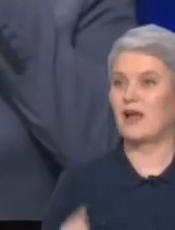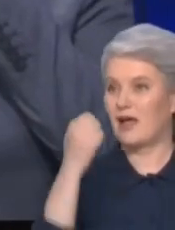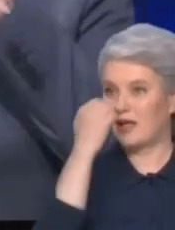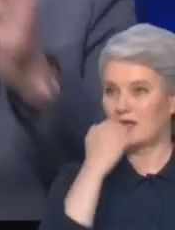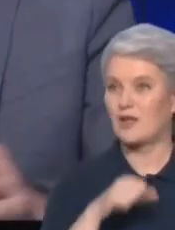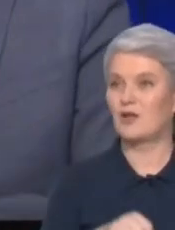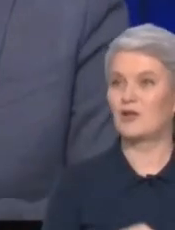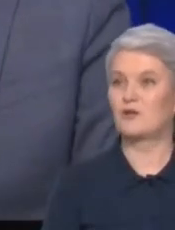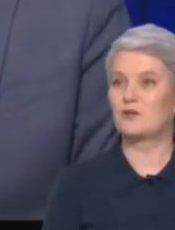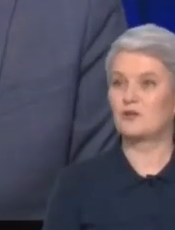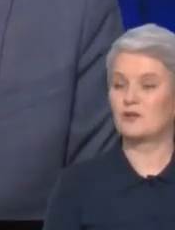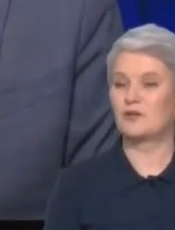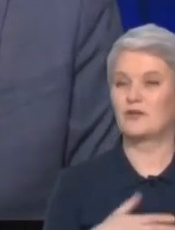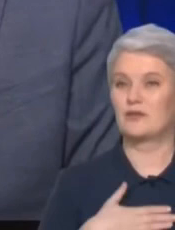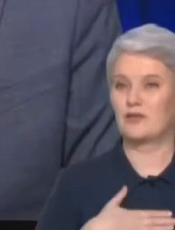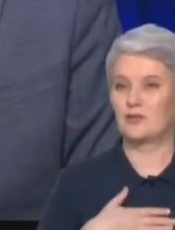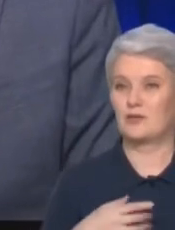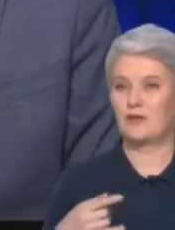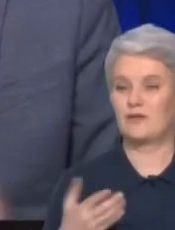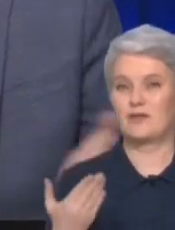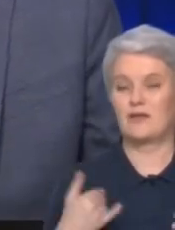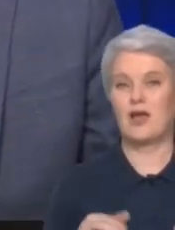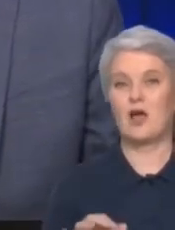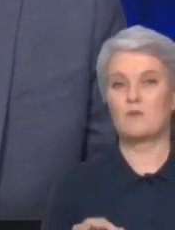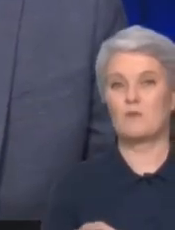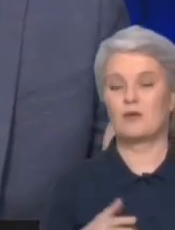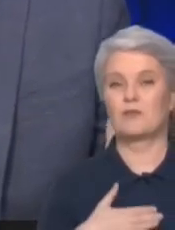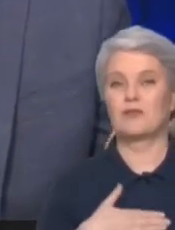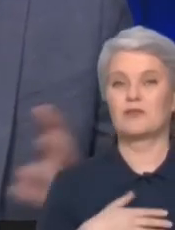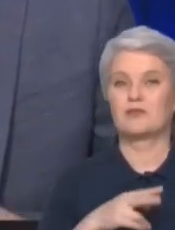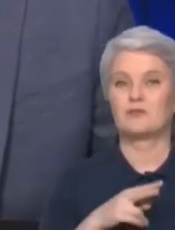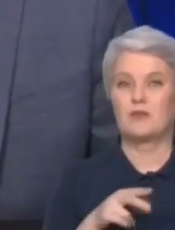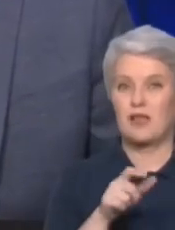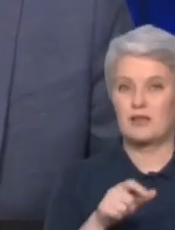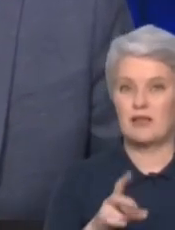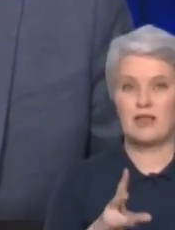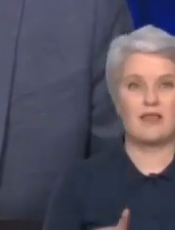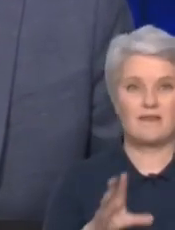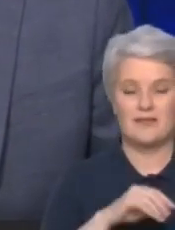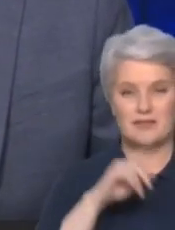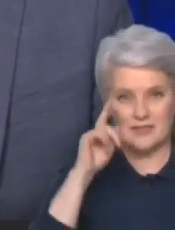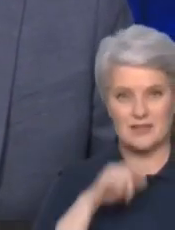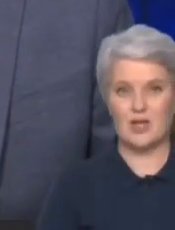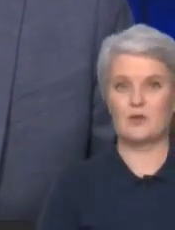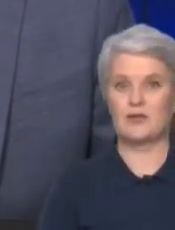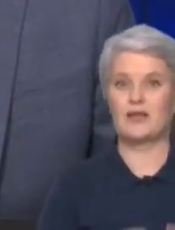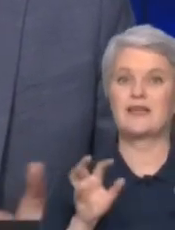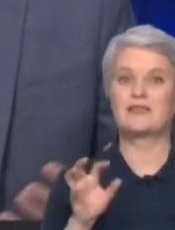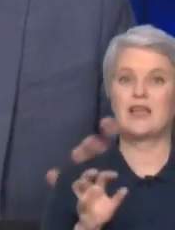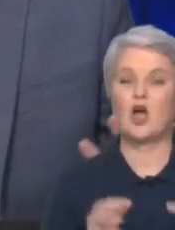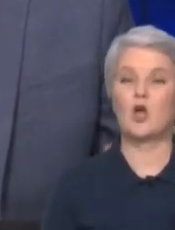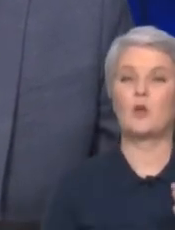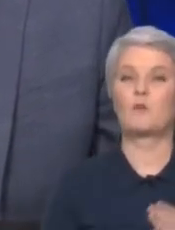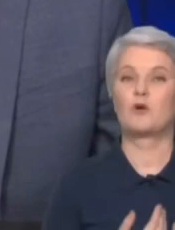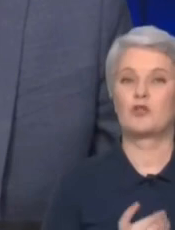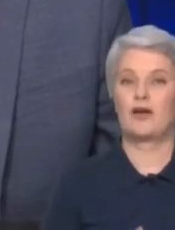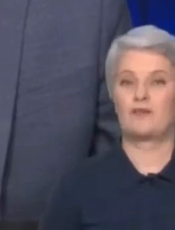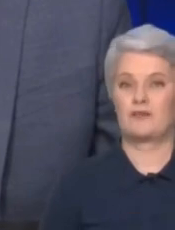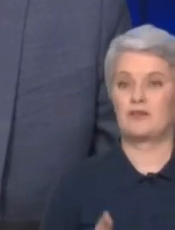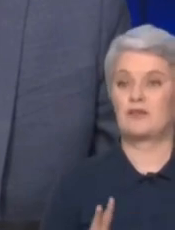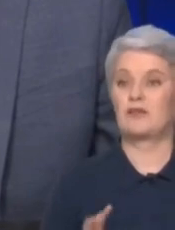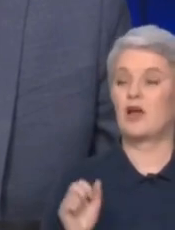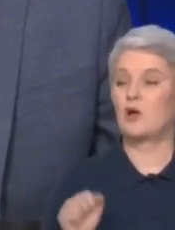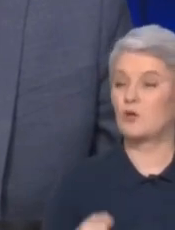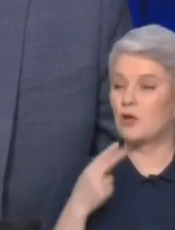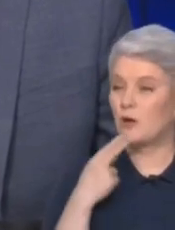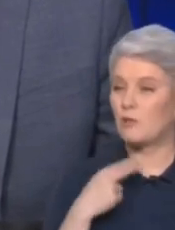ефіру. Давайте пояснимо нашим глядачам, напевно, не всі знають, що почав такий закон діяти, і як можна